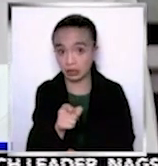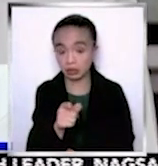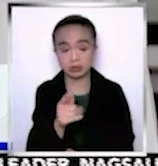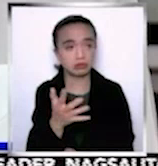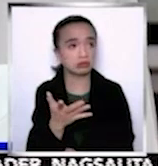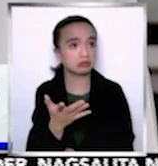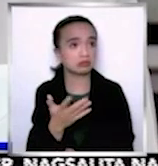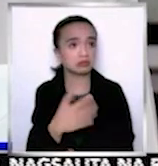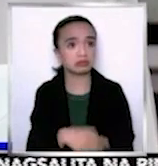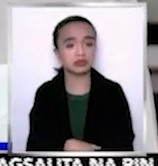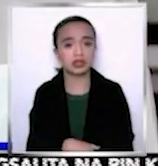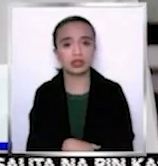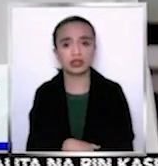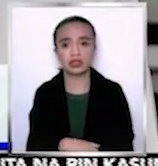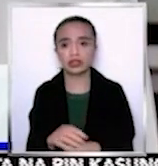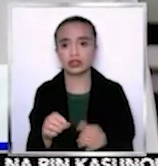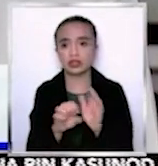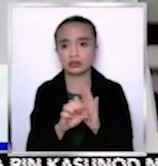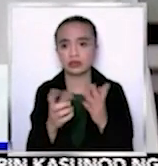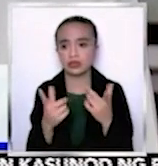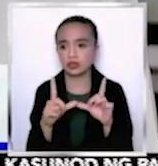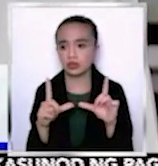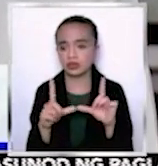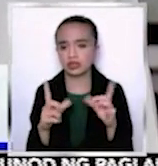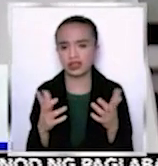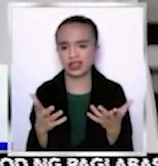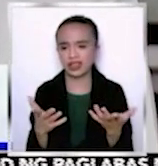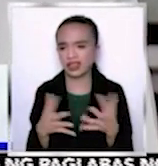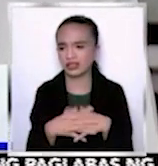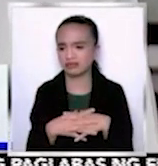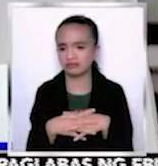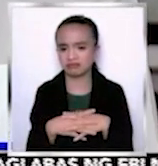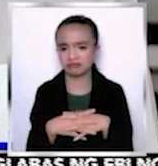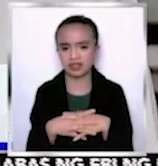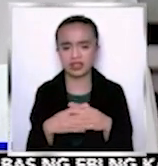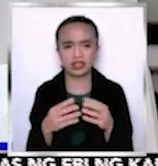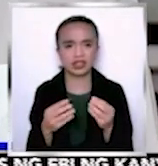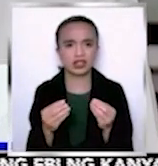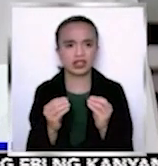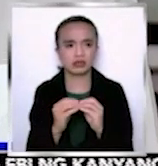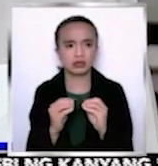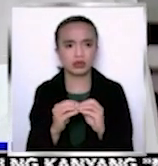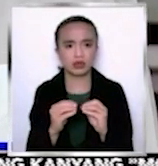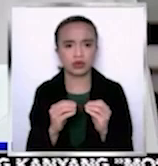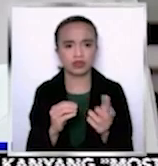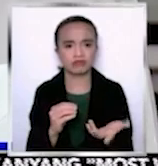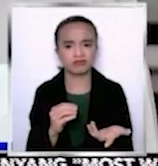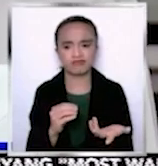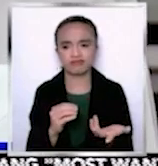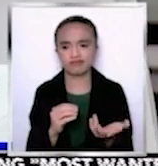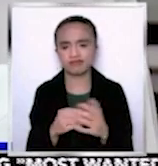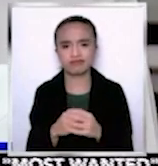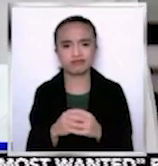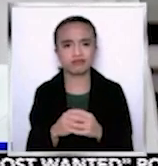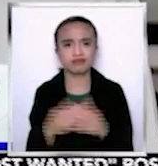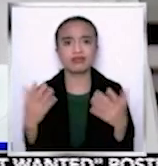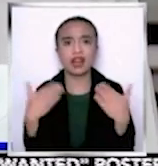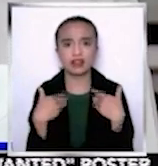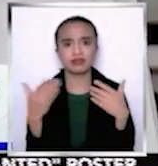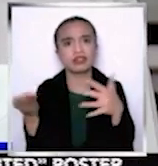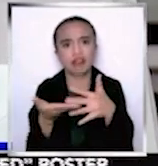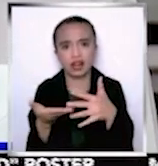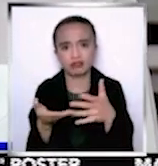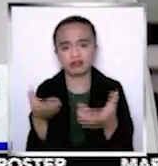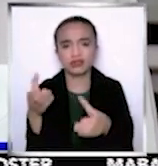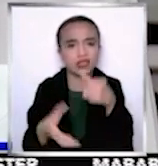na possessing that license, eh mas malaki pa ang iyong haharaping kaso, ika nga. At